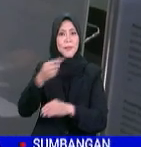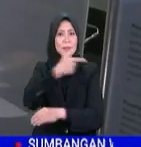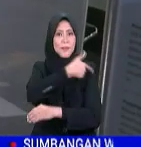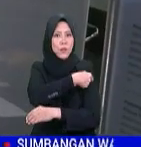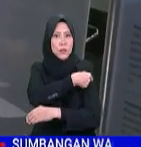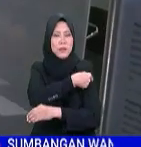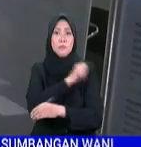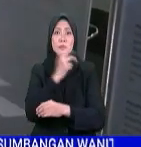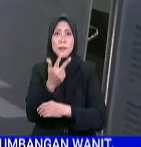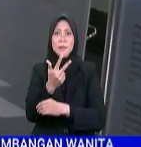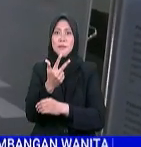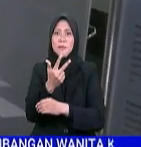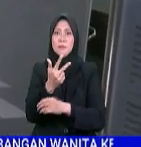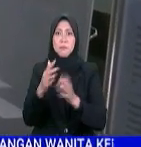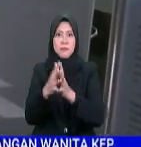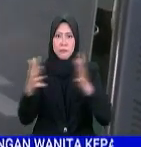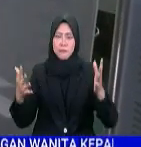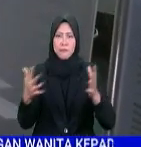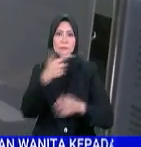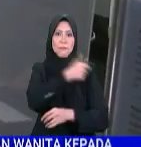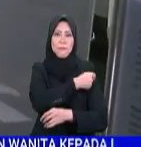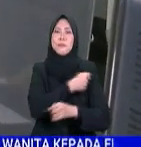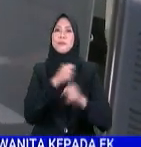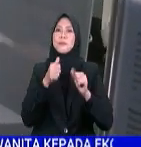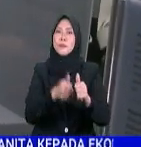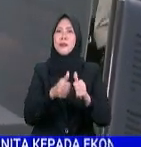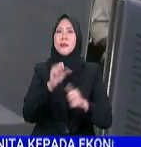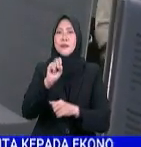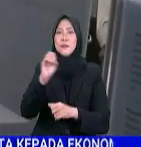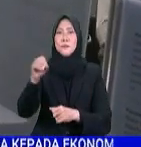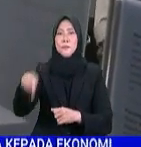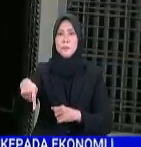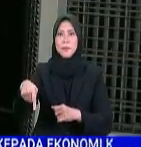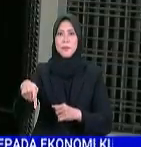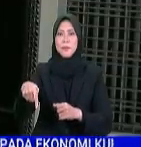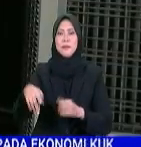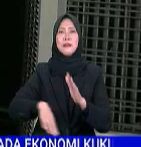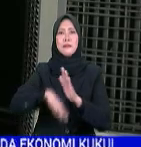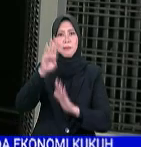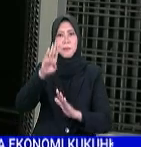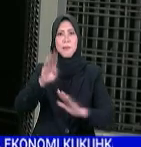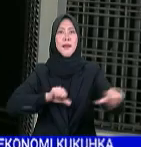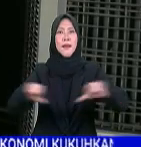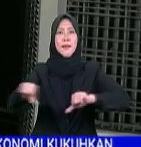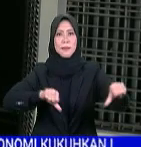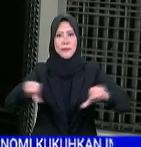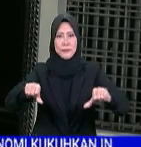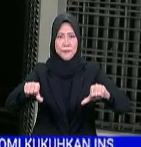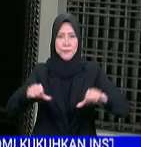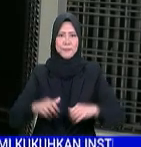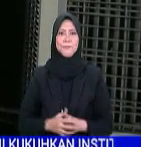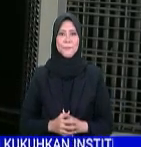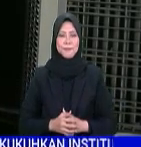penggalak turut memberi keyakinan kepada prosedur perjalanan yang lebih progresif